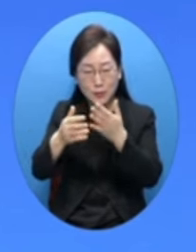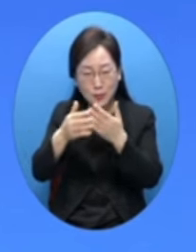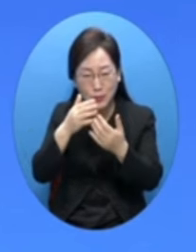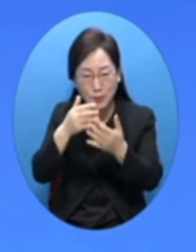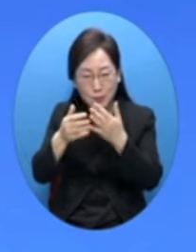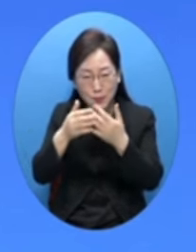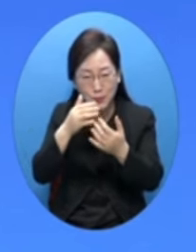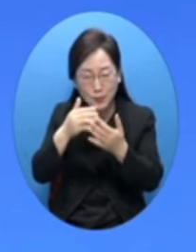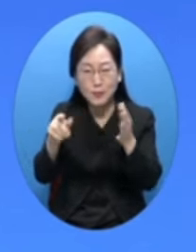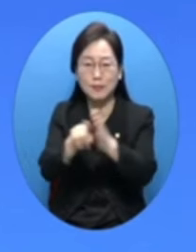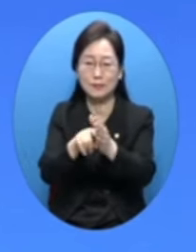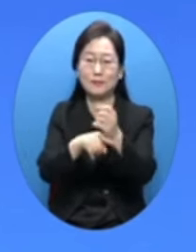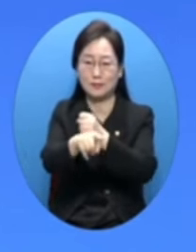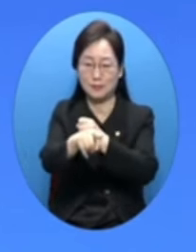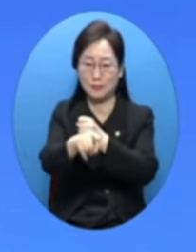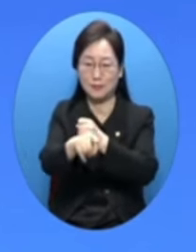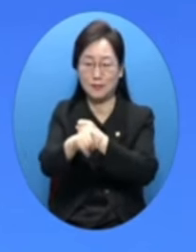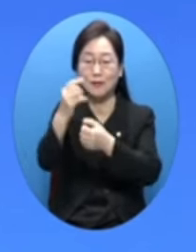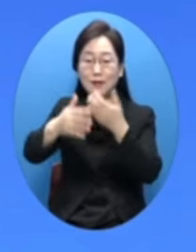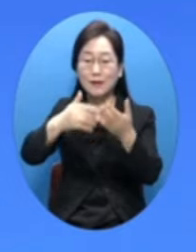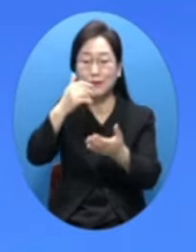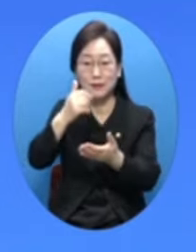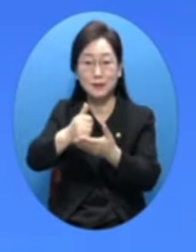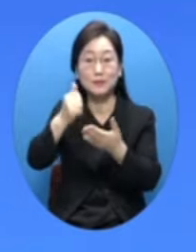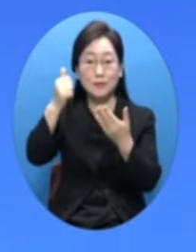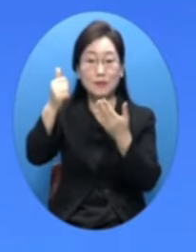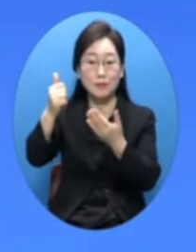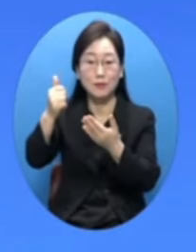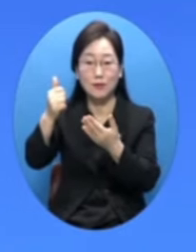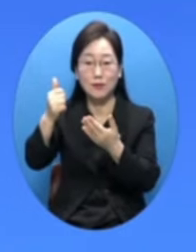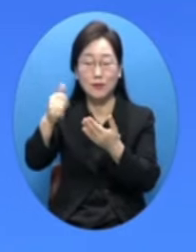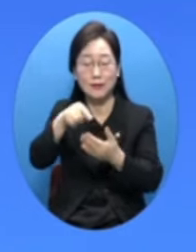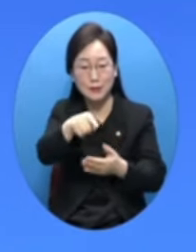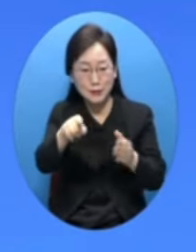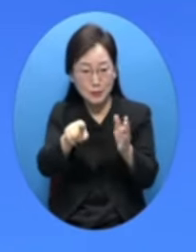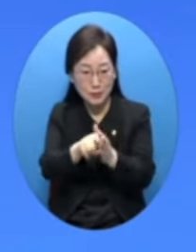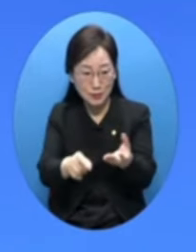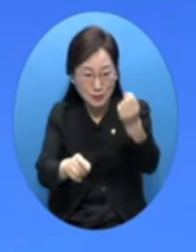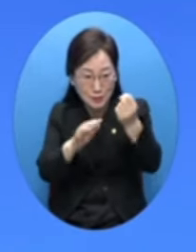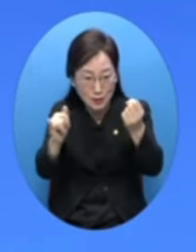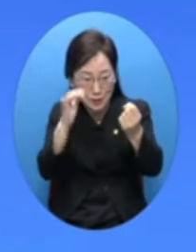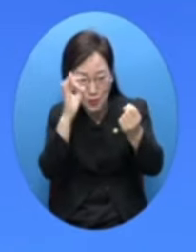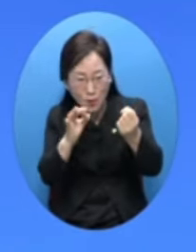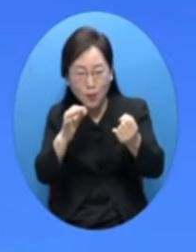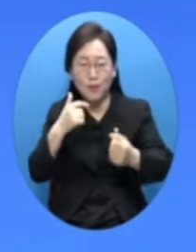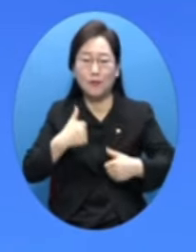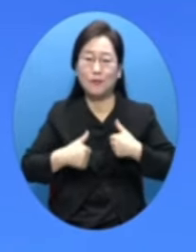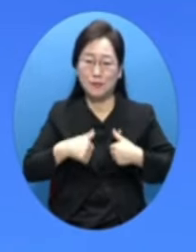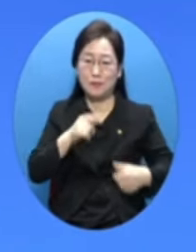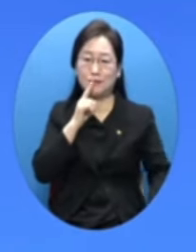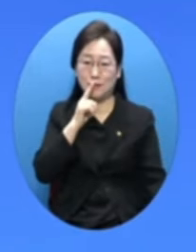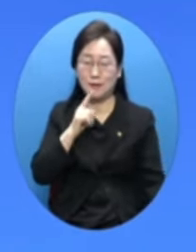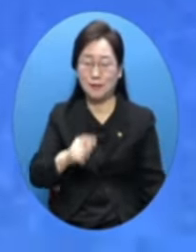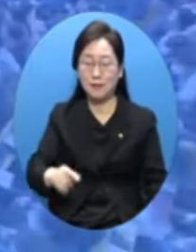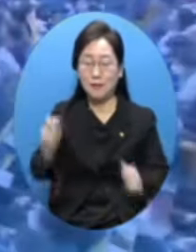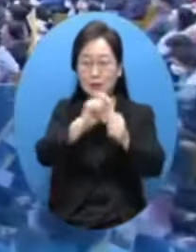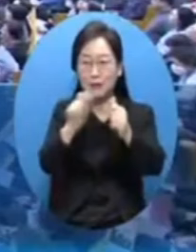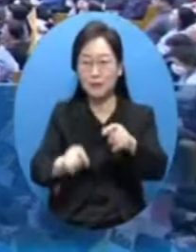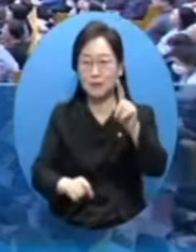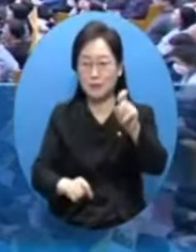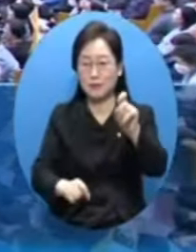믿음인 것입니다. 그래서 하나님께서 이 믿음의 사람들을 기뻐하신다고 말씀했습니다. 히브리서 11장